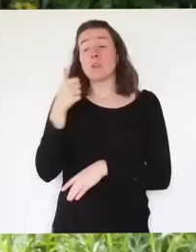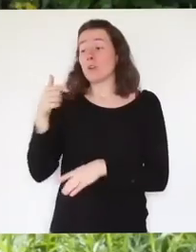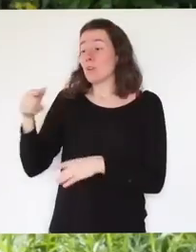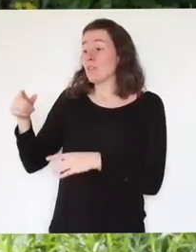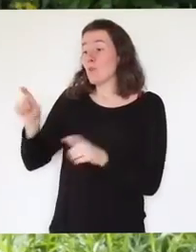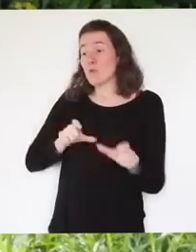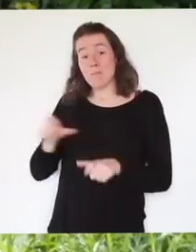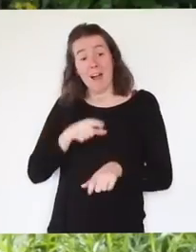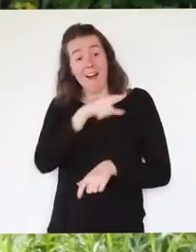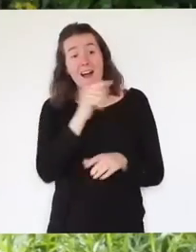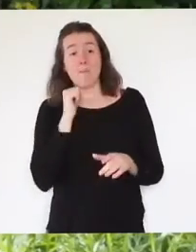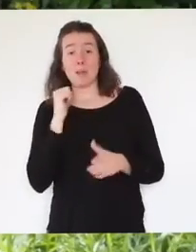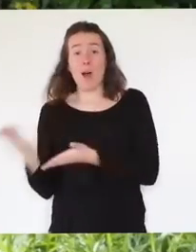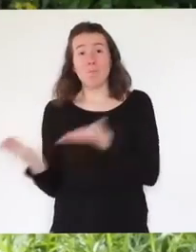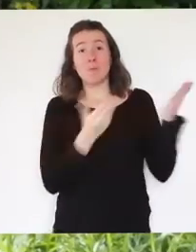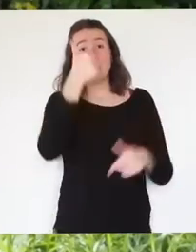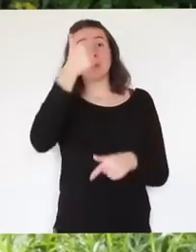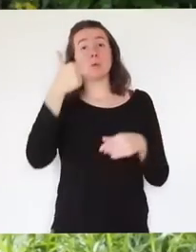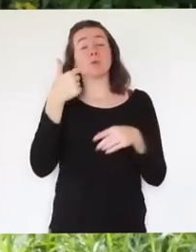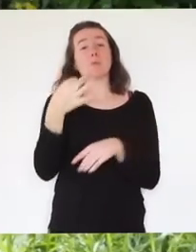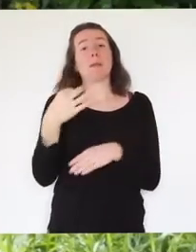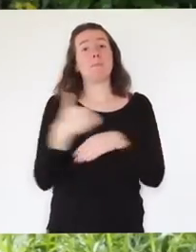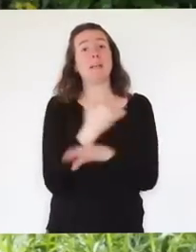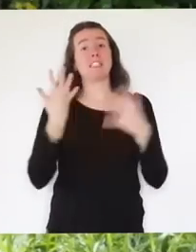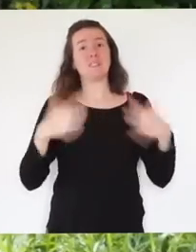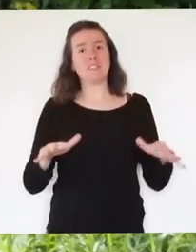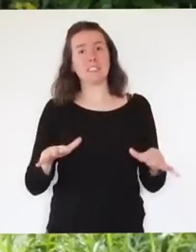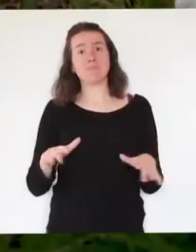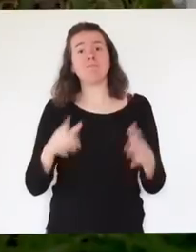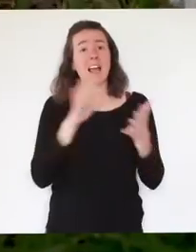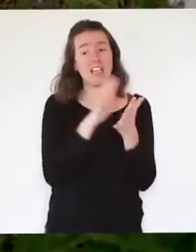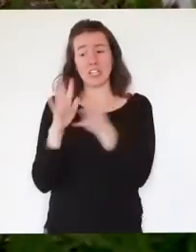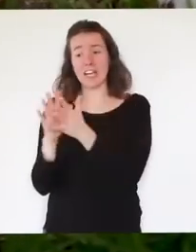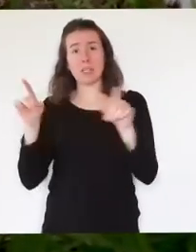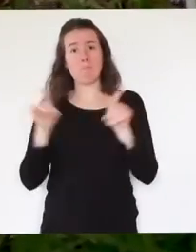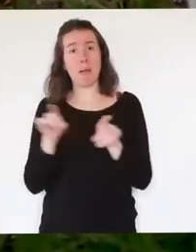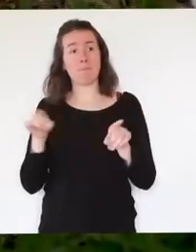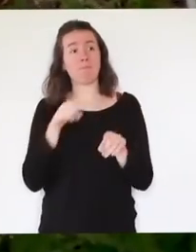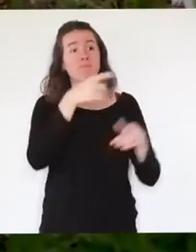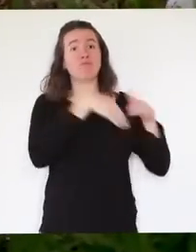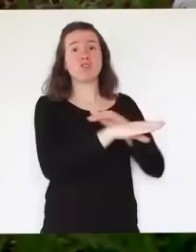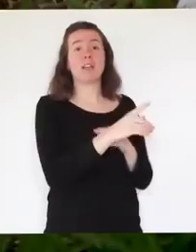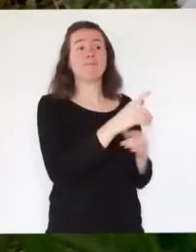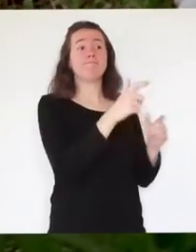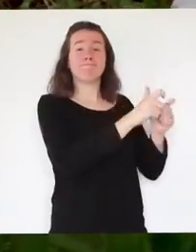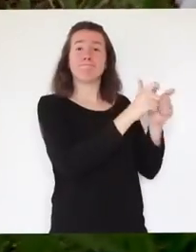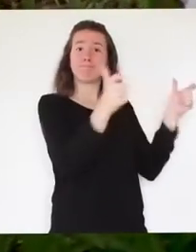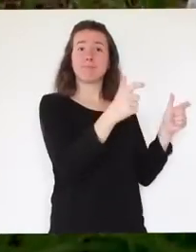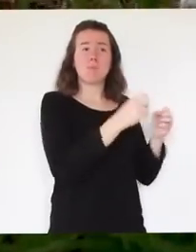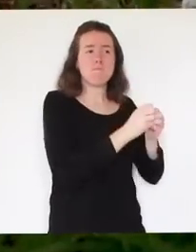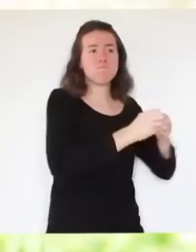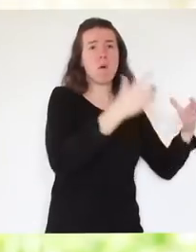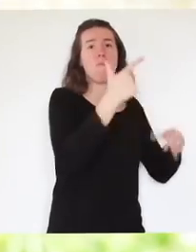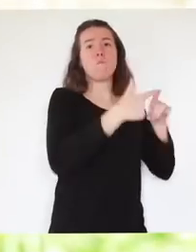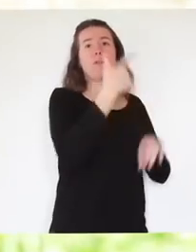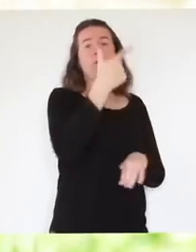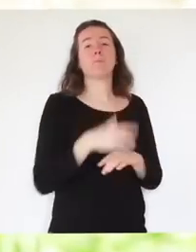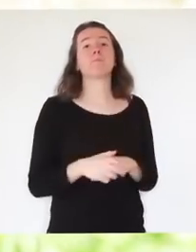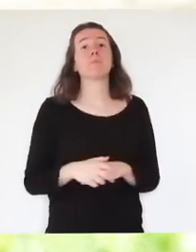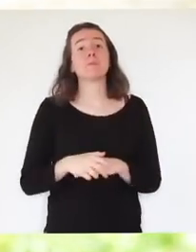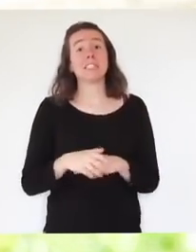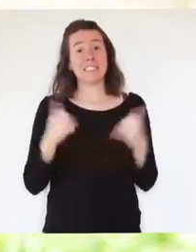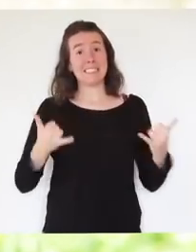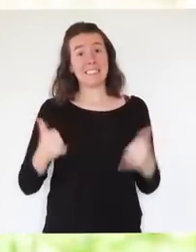ils pesaient déjà, en élevage, le double de cela. Chaque année, ce sont 800 millions de poulets qui terminent leur vie